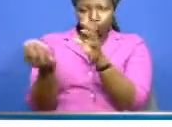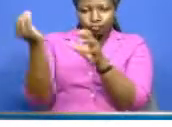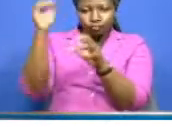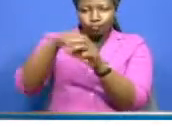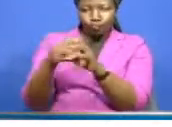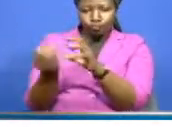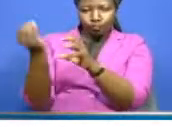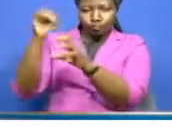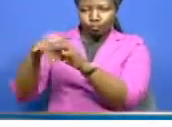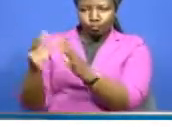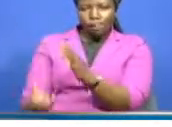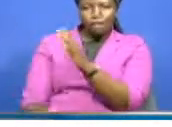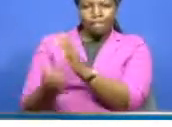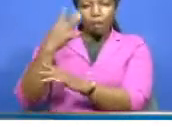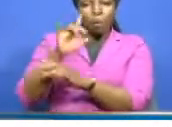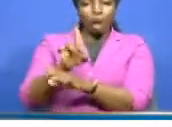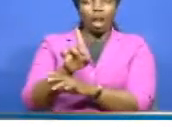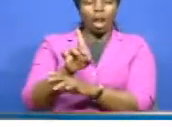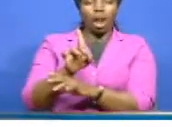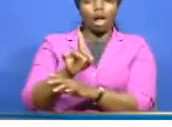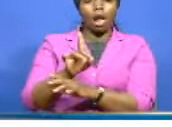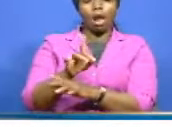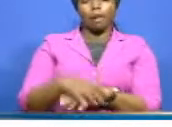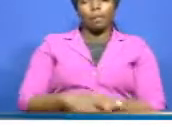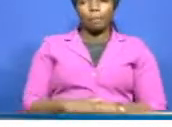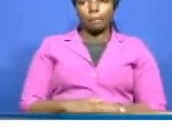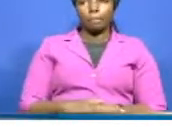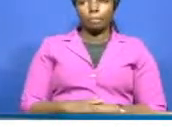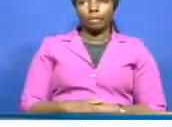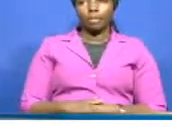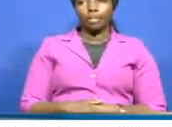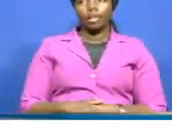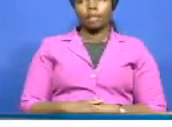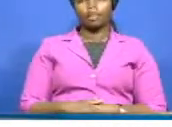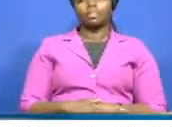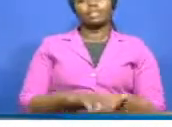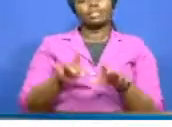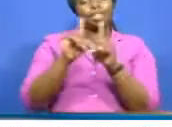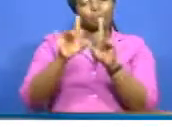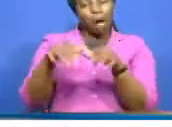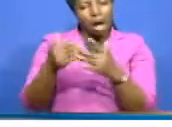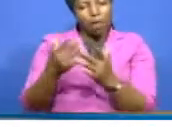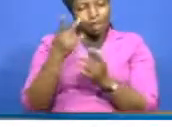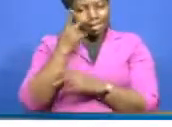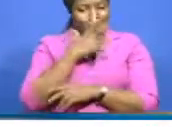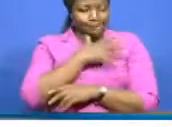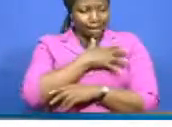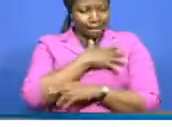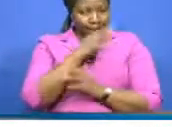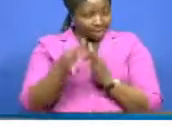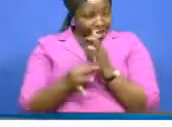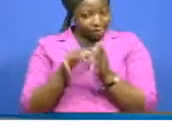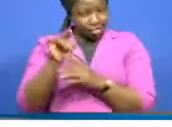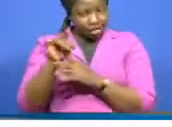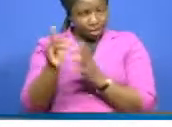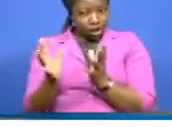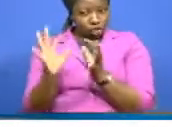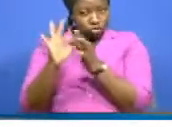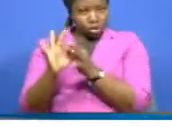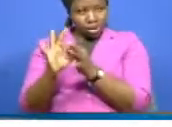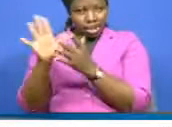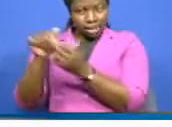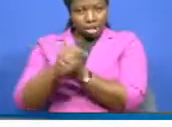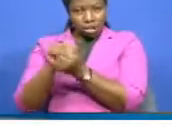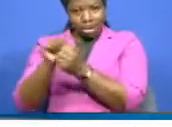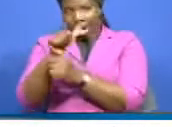Ingawa kuungana kwa hichi vyama kama venye tuliona mlengo wa NASA utaungana na kusambaratisha vyama vingine kwanza.